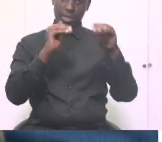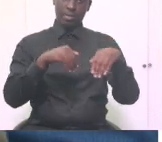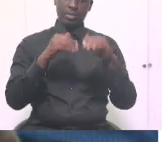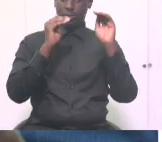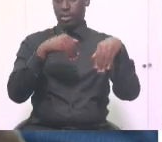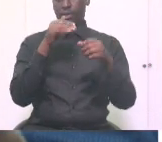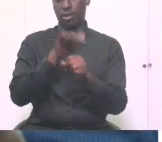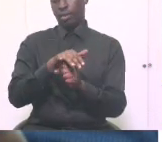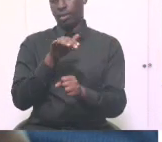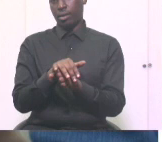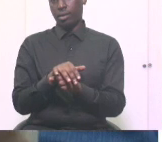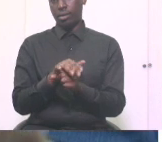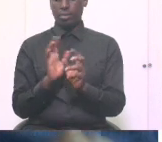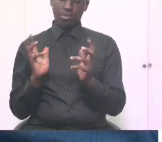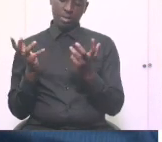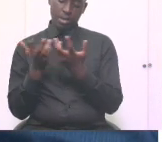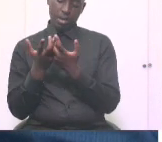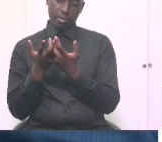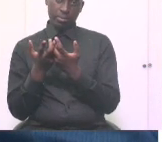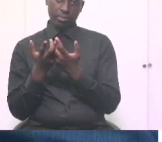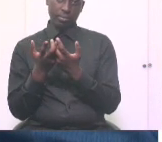ubuhinzi cyane cyane bujyanye